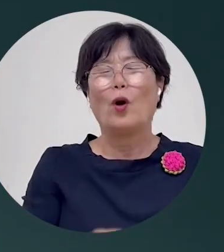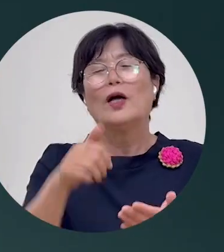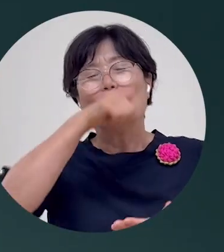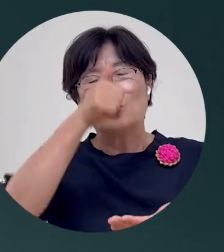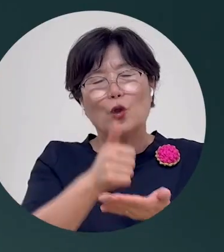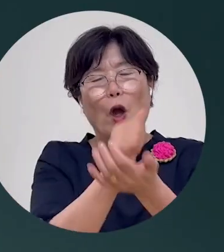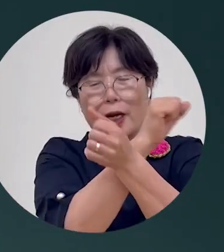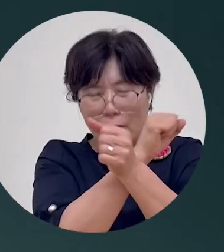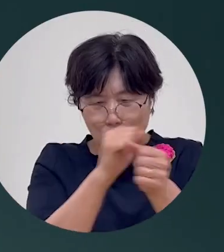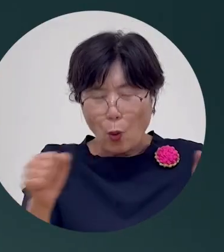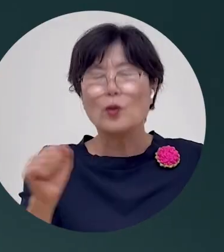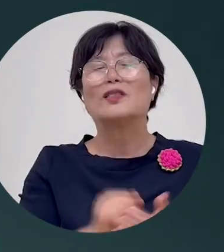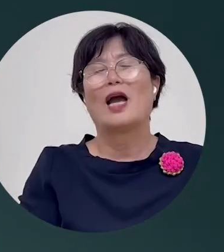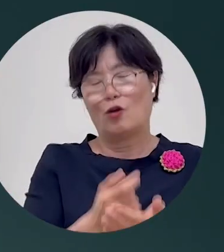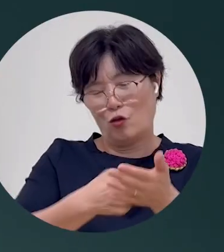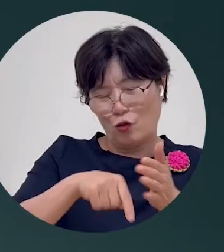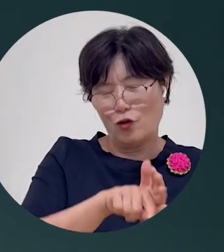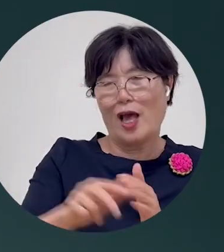속량을 위한 시선,